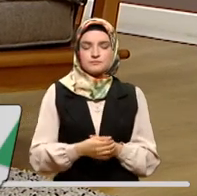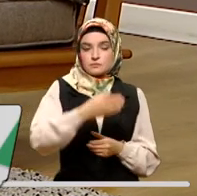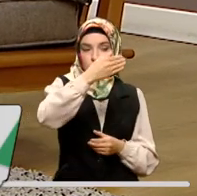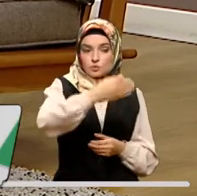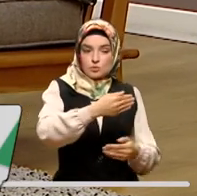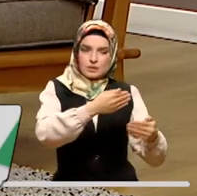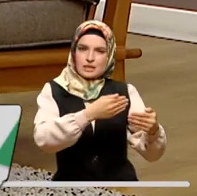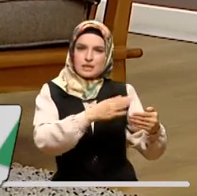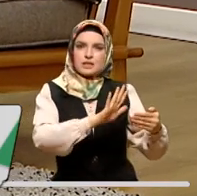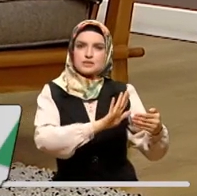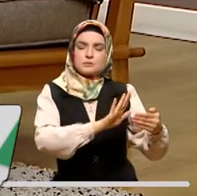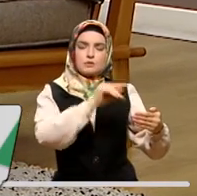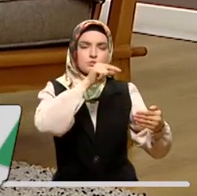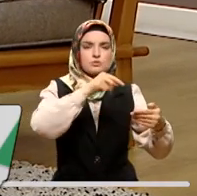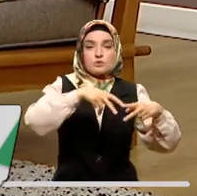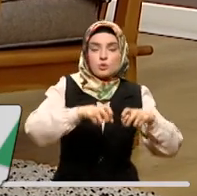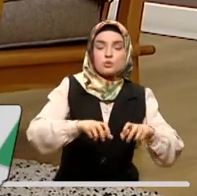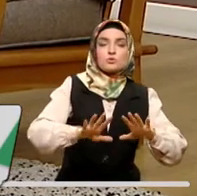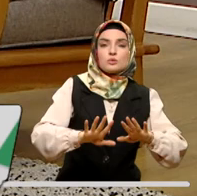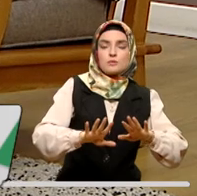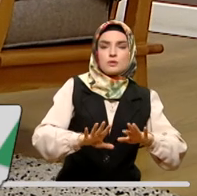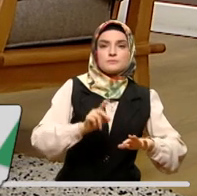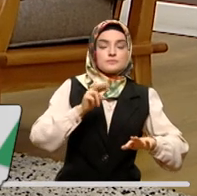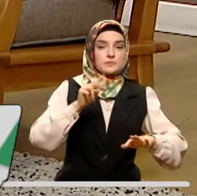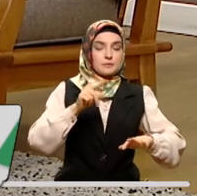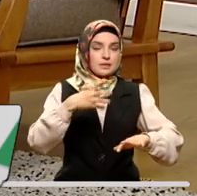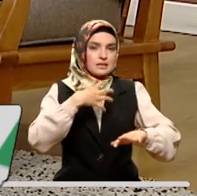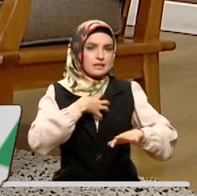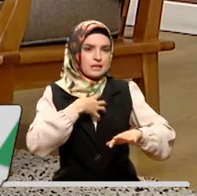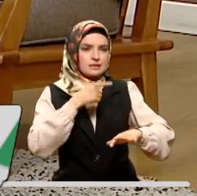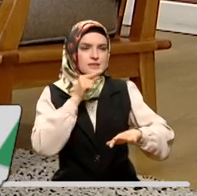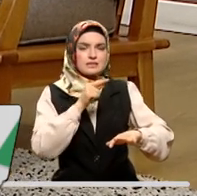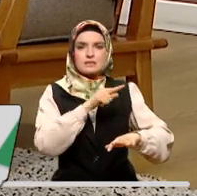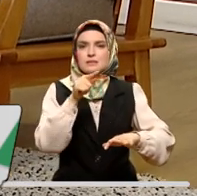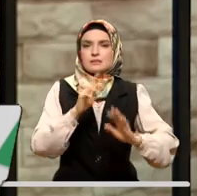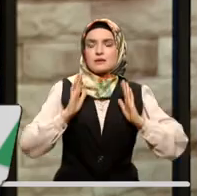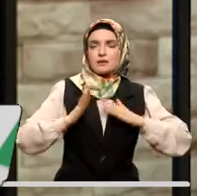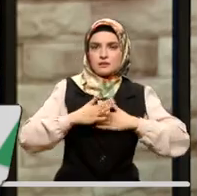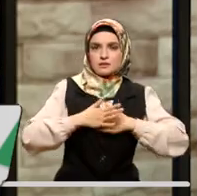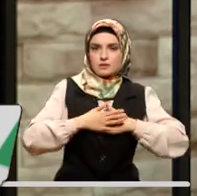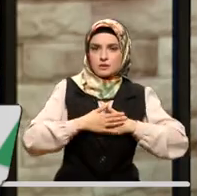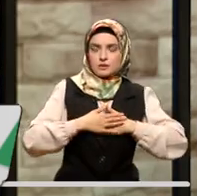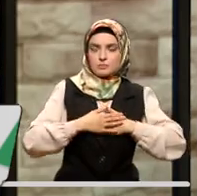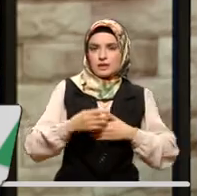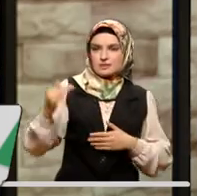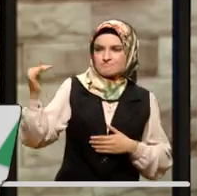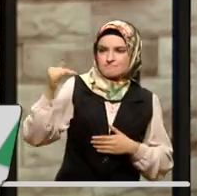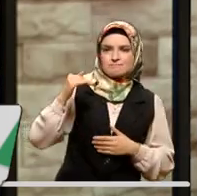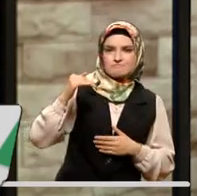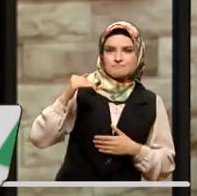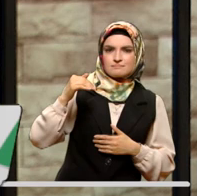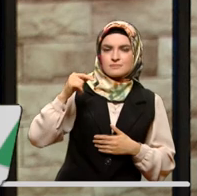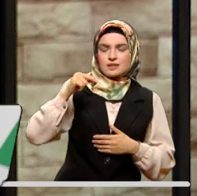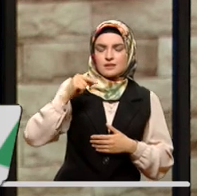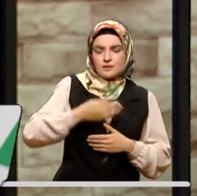geçme, şurada oturma veya kendisine size namazda bulaştığı zaman, iliştiği zaman